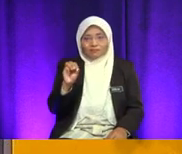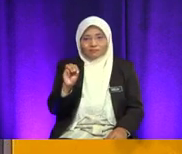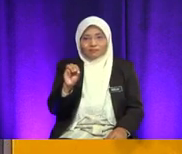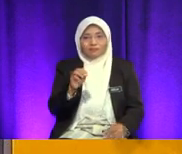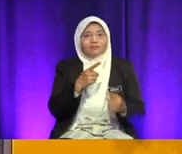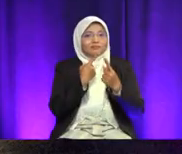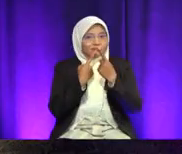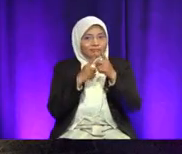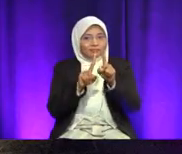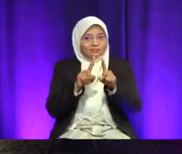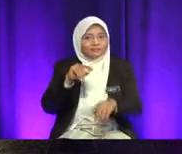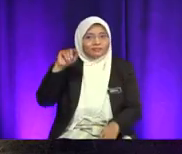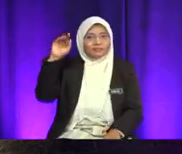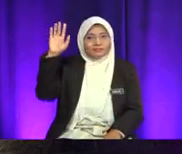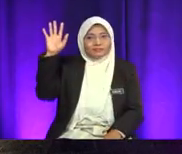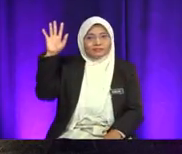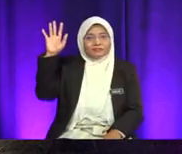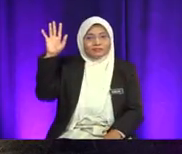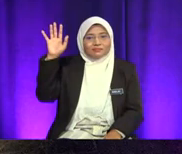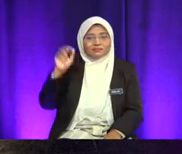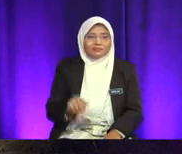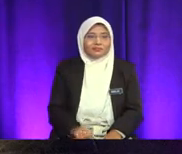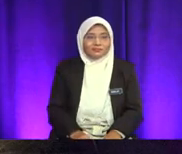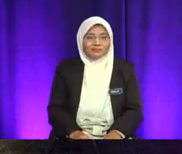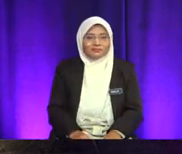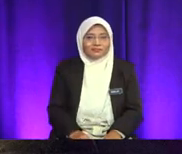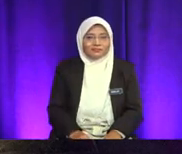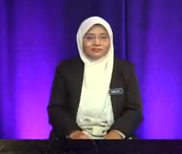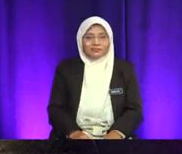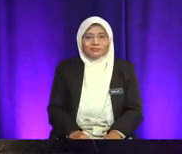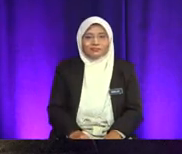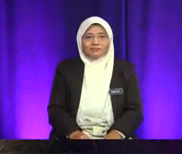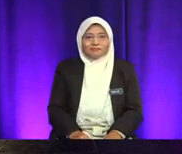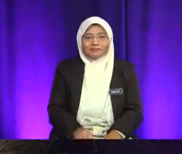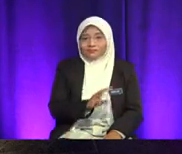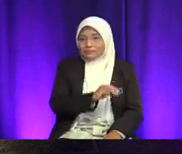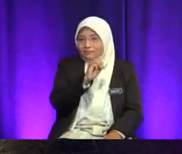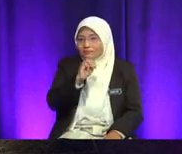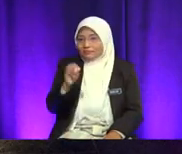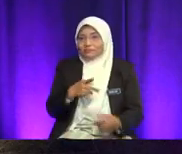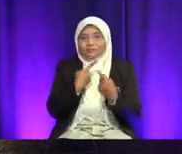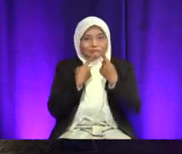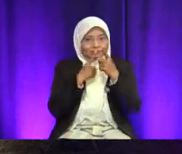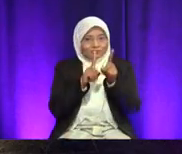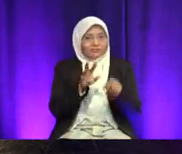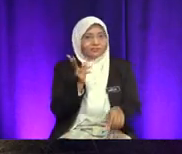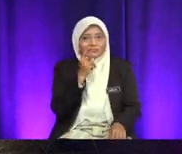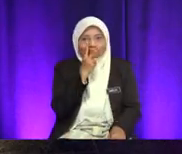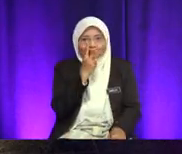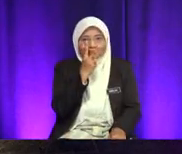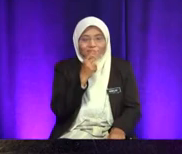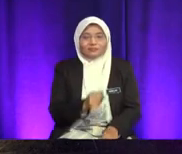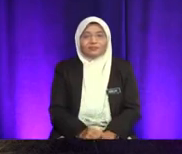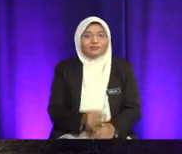ingin menjawab oke Hari yang angkat dulu terima kasih Hary oke yang lain gitu kita akan beri peluang oke Hari